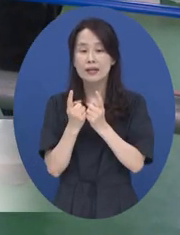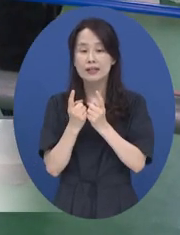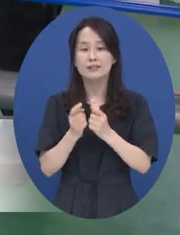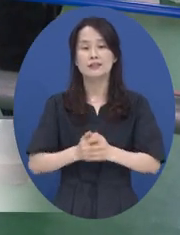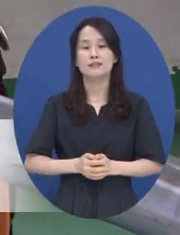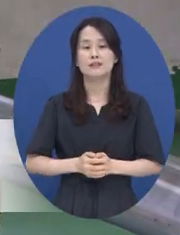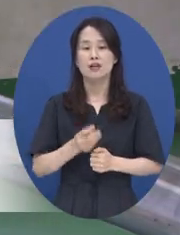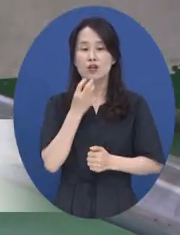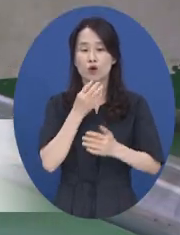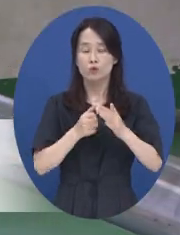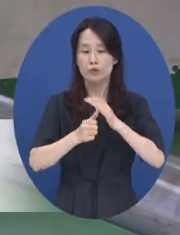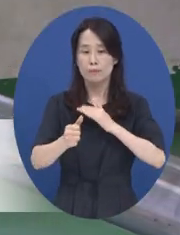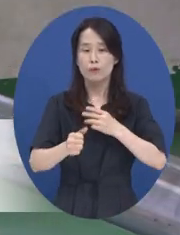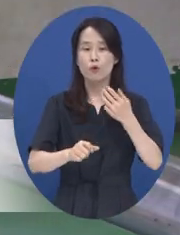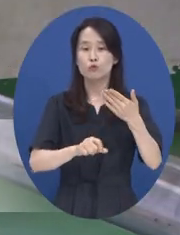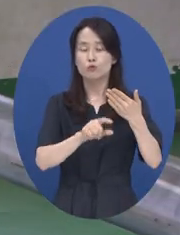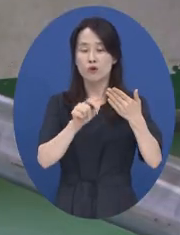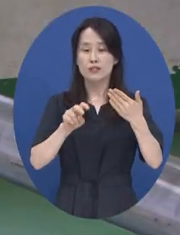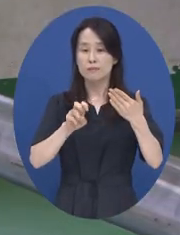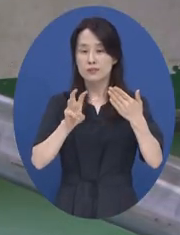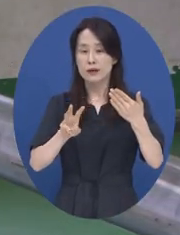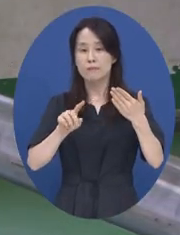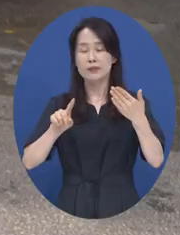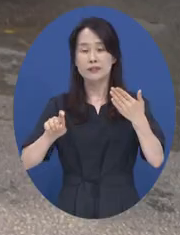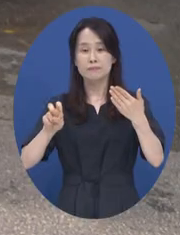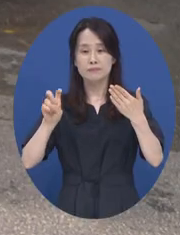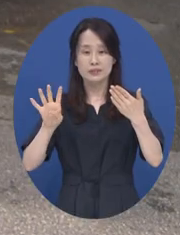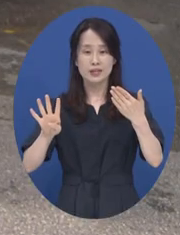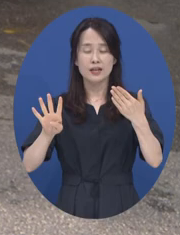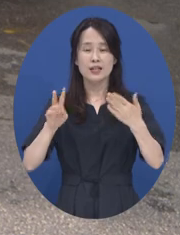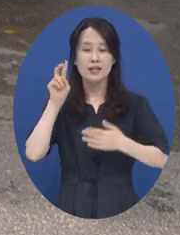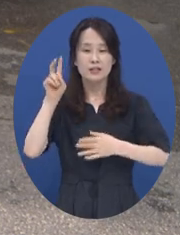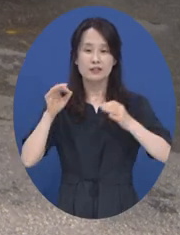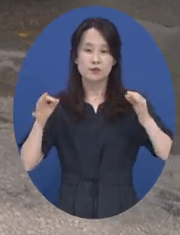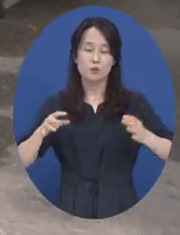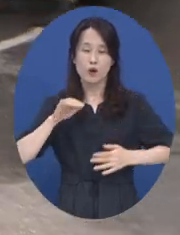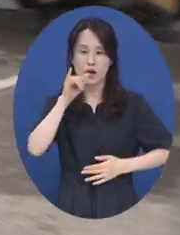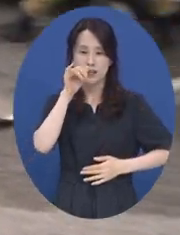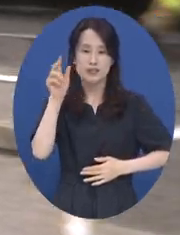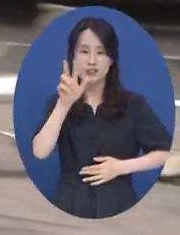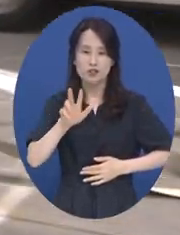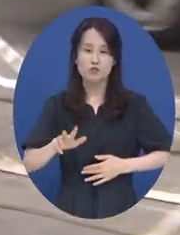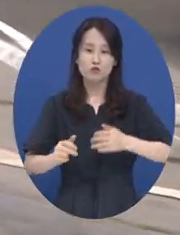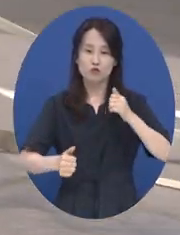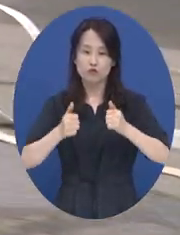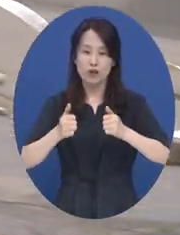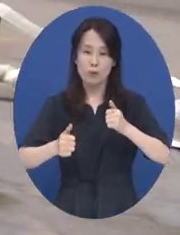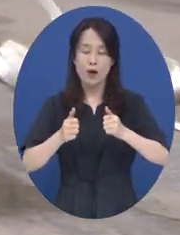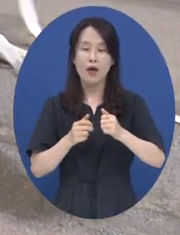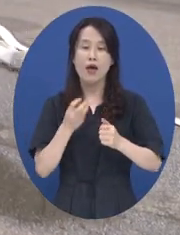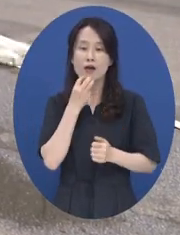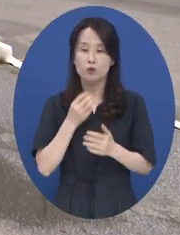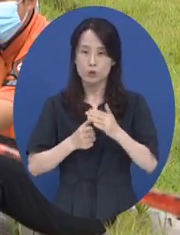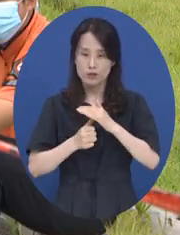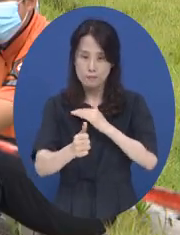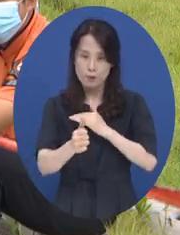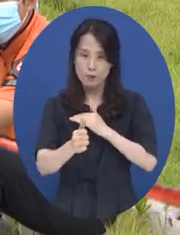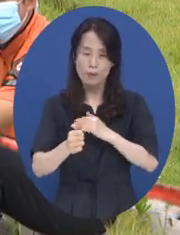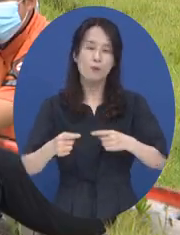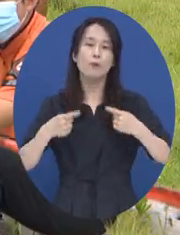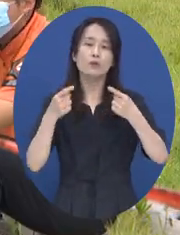차지한 선발팀과 선발자는 오는 9월 23일부터 24일까지 이틀간 진행되는 전국 대회에서